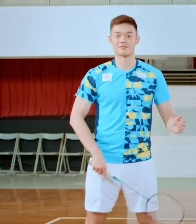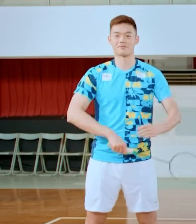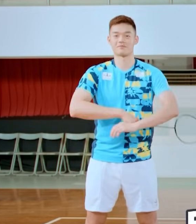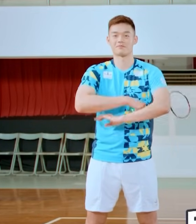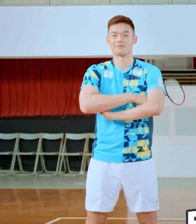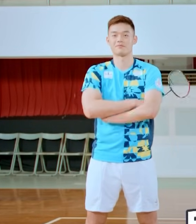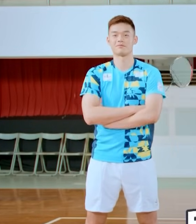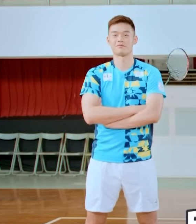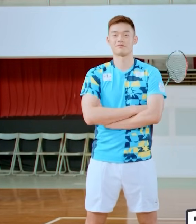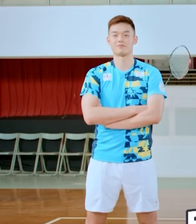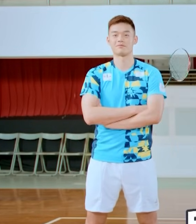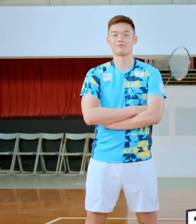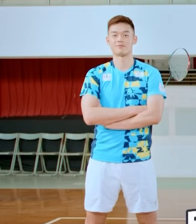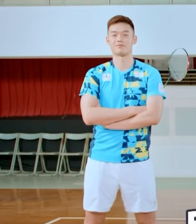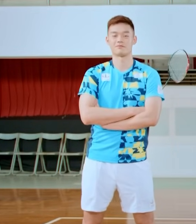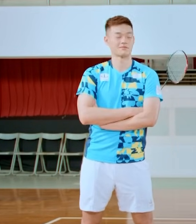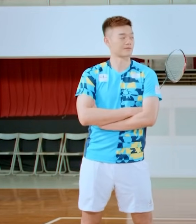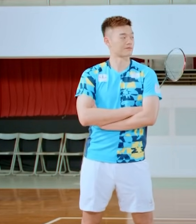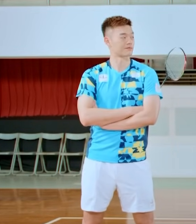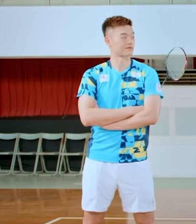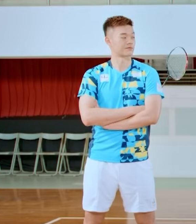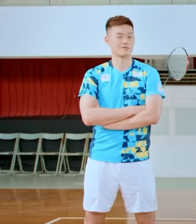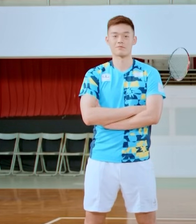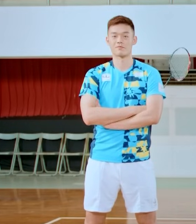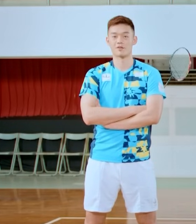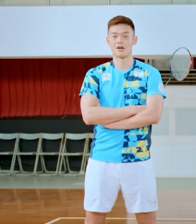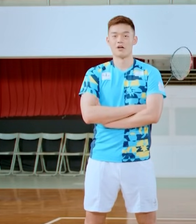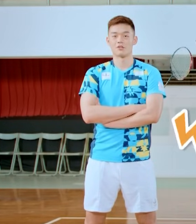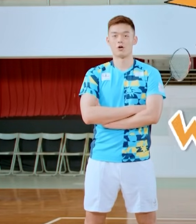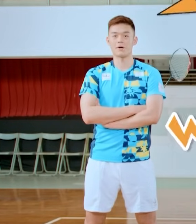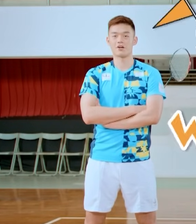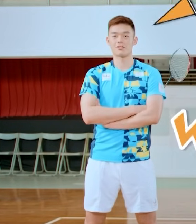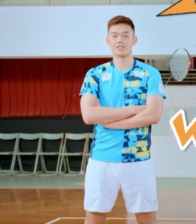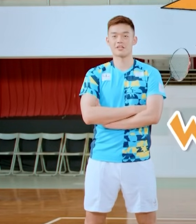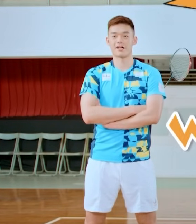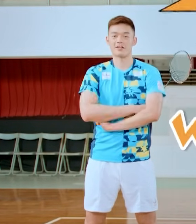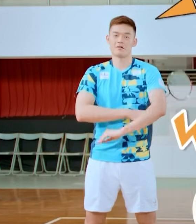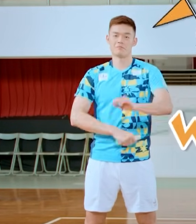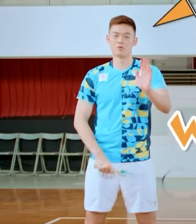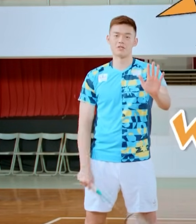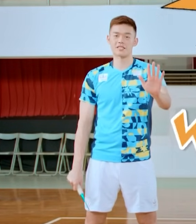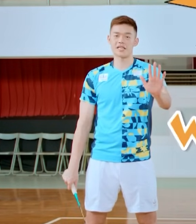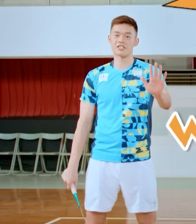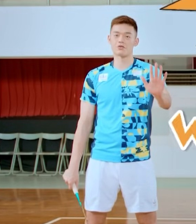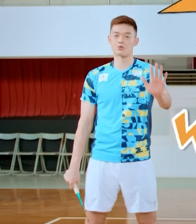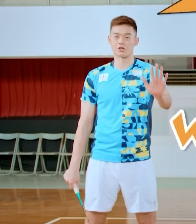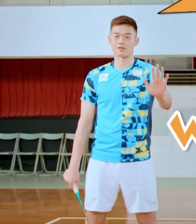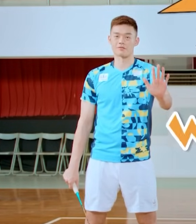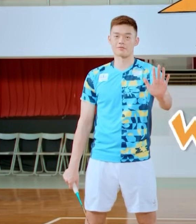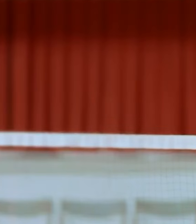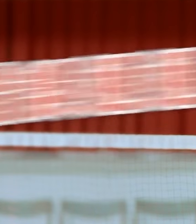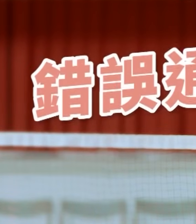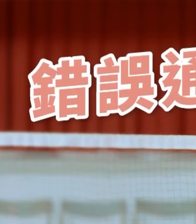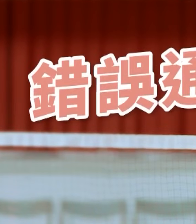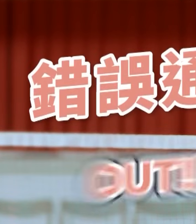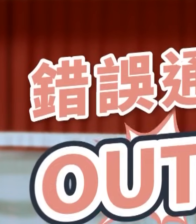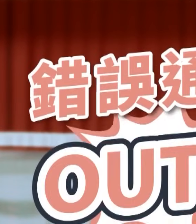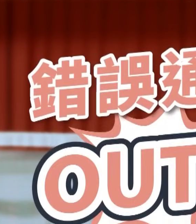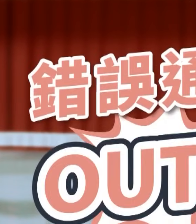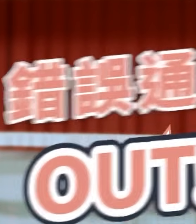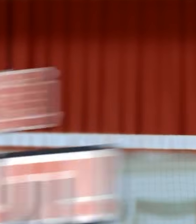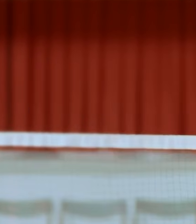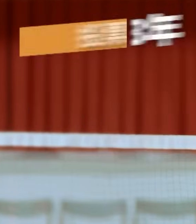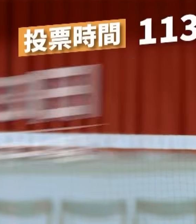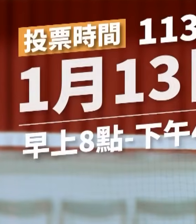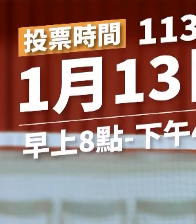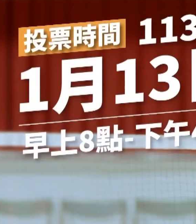日啦，用赖面册才会各种方式邮票，会去罚钱哦。投票日迄天未当阁竞助选，做无全无